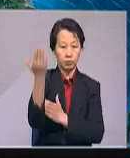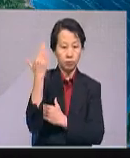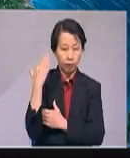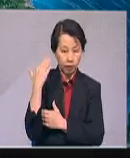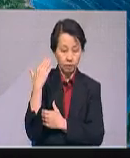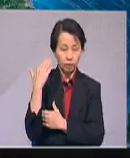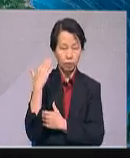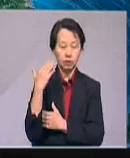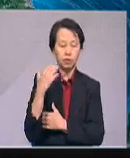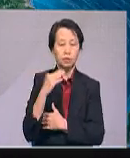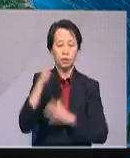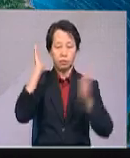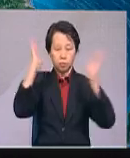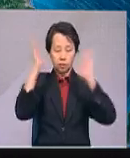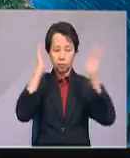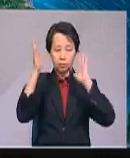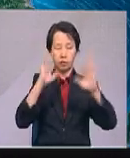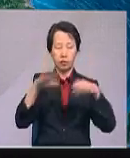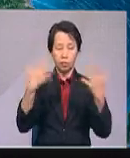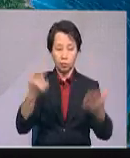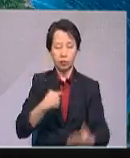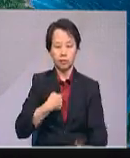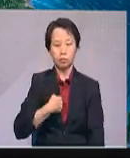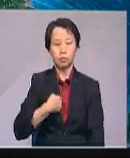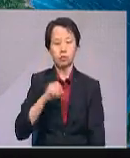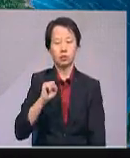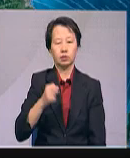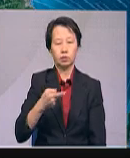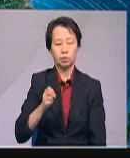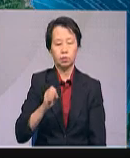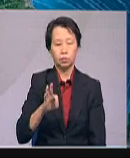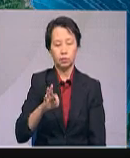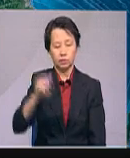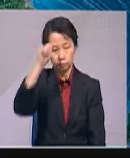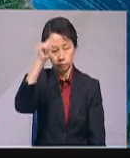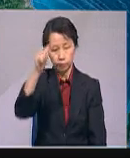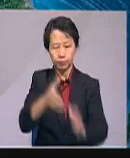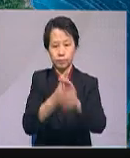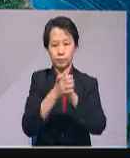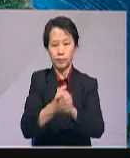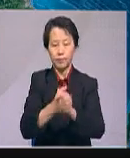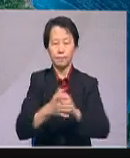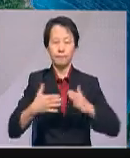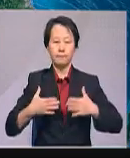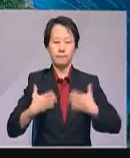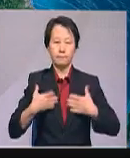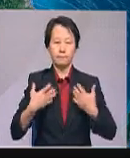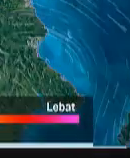bandar-bandar utama seluruh Malaysia. Saya Syafina Ramli, Assalamualaikum dan salam sejahtera.